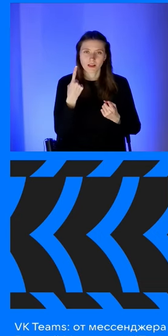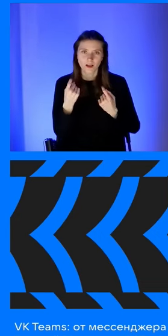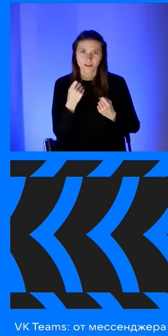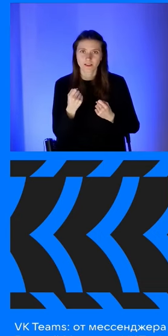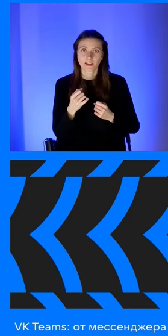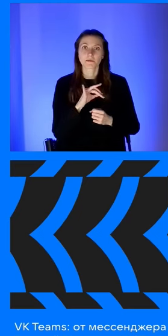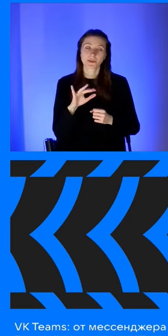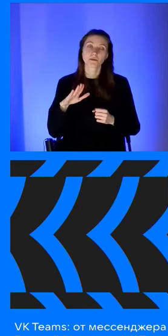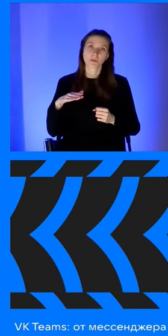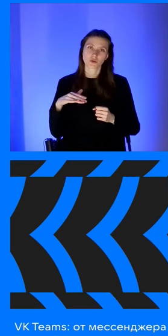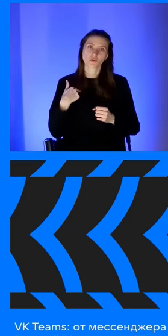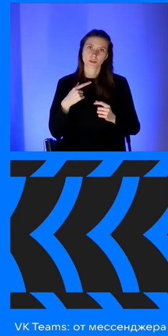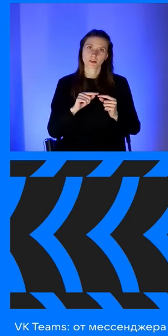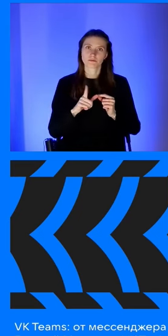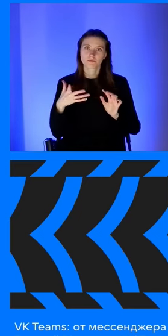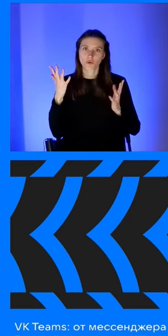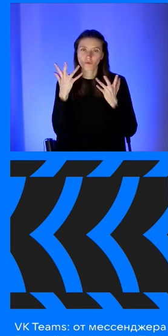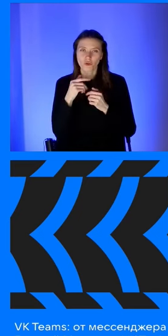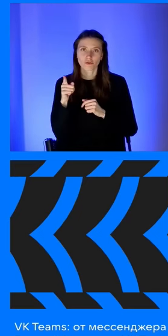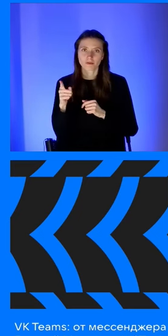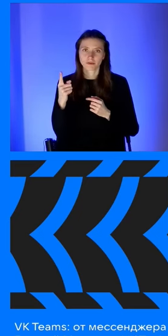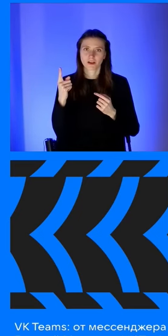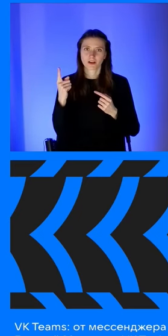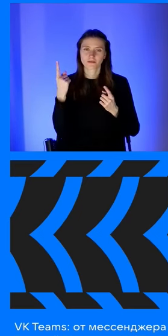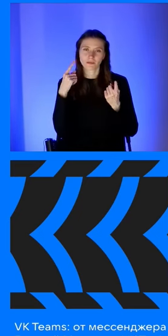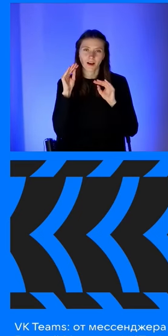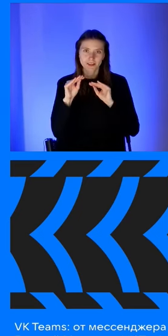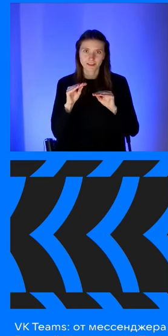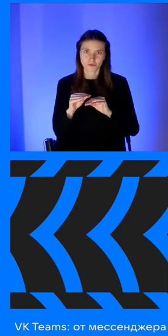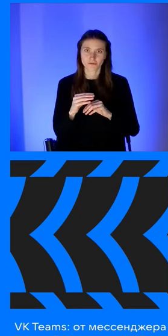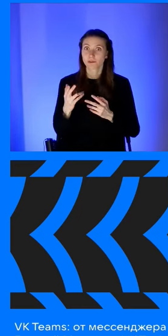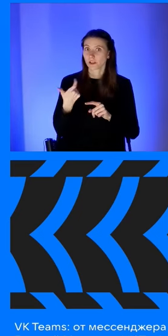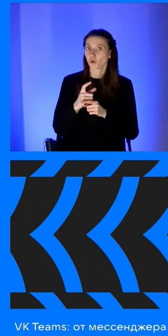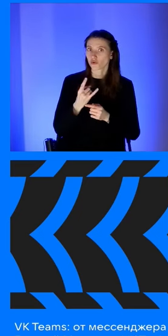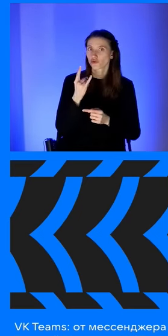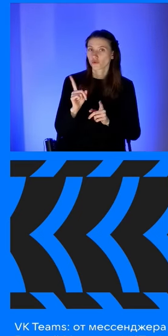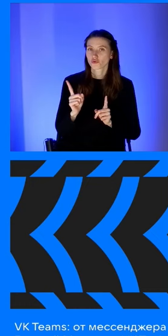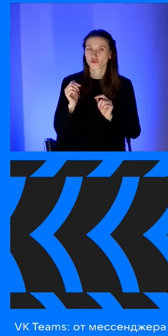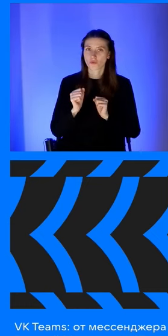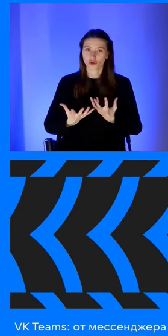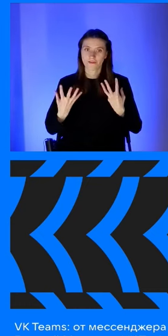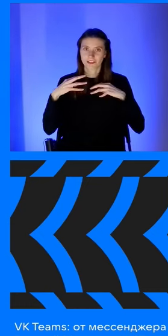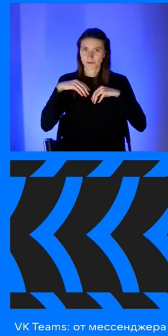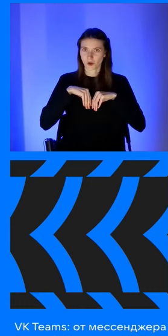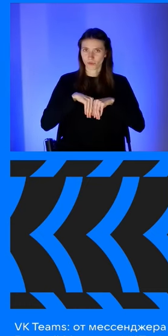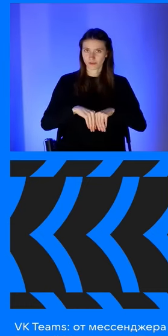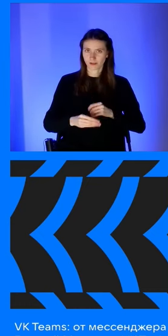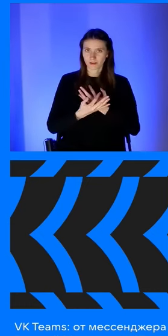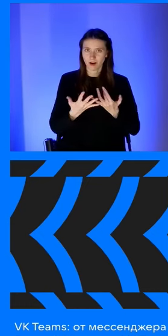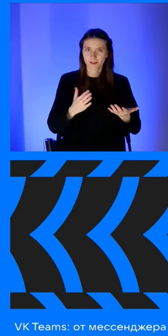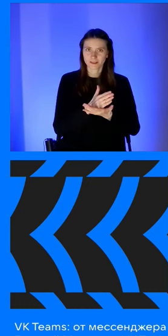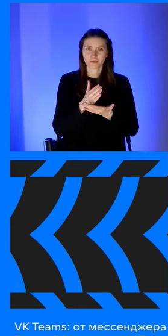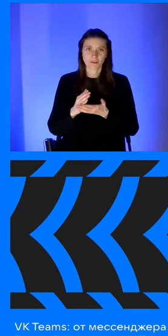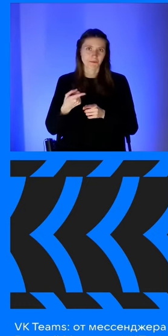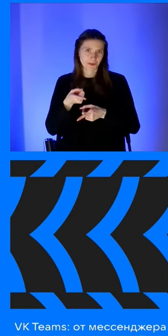зато креативный проект тоже. Ну, в общем, это очень круто, когда можно объединять в себе разные направления. Это абсолютно